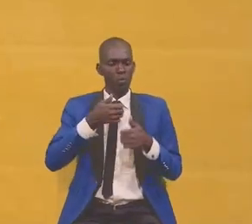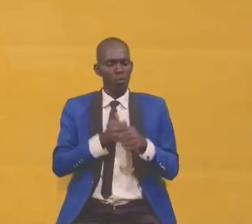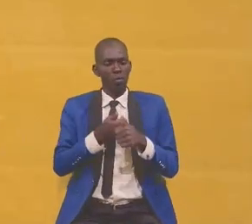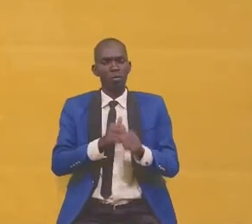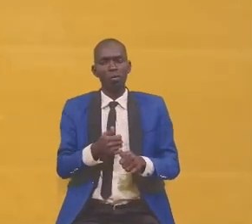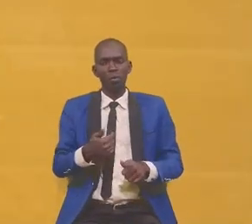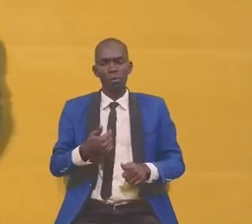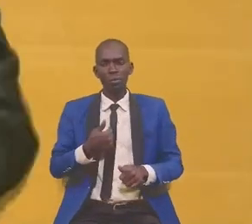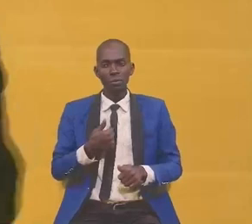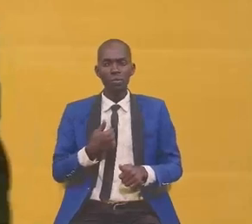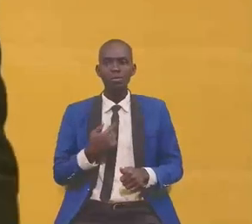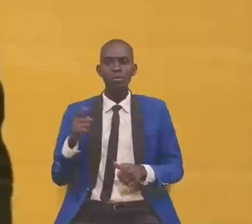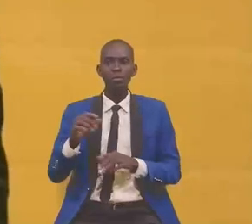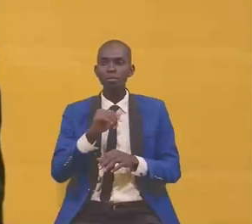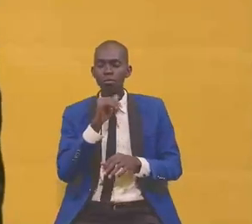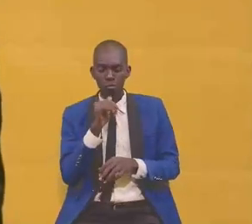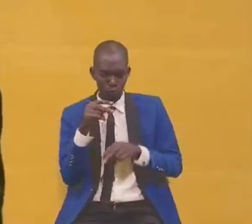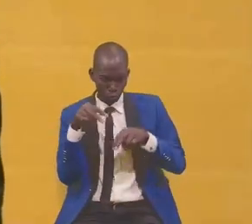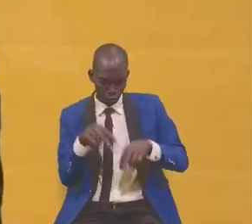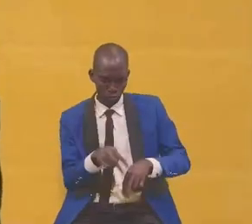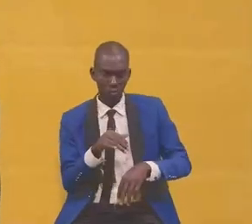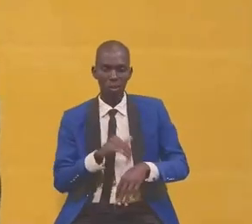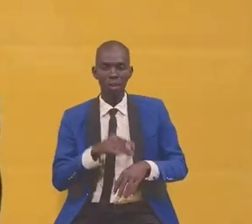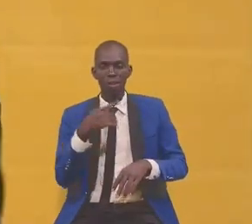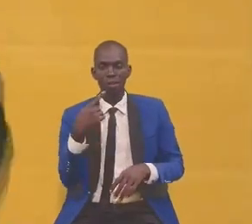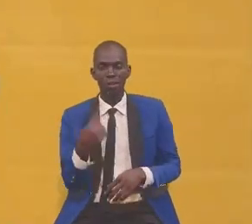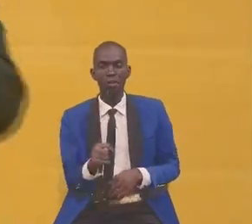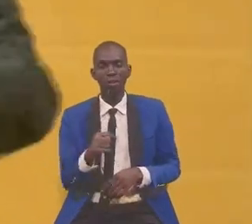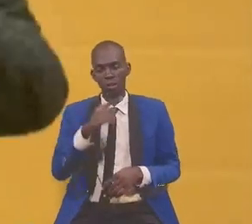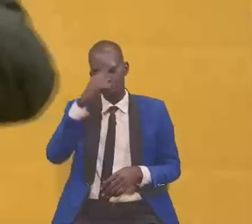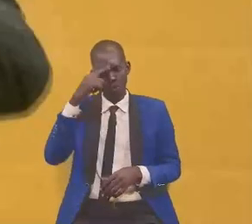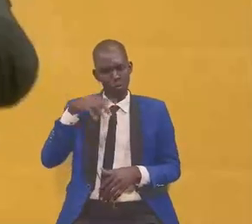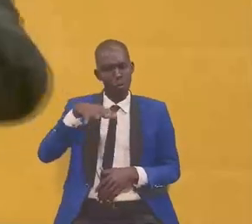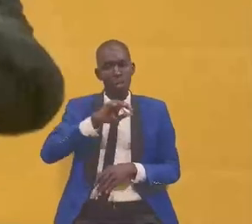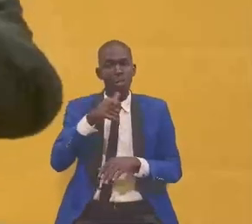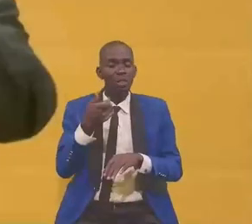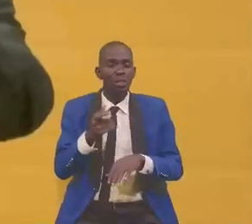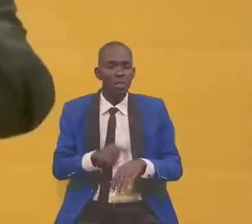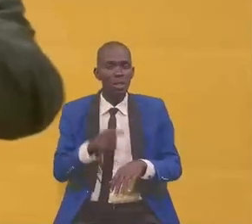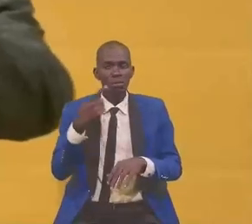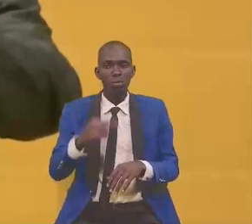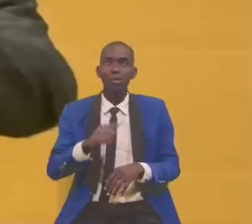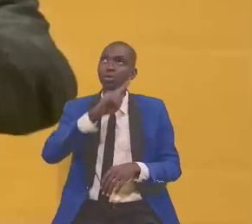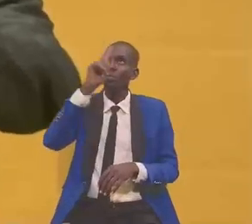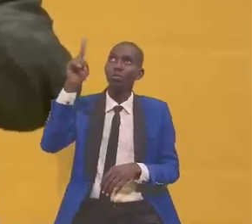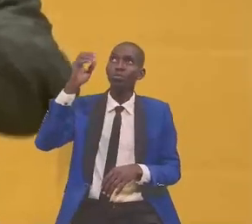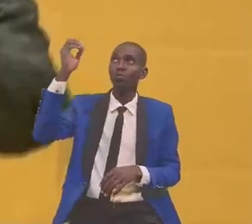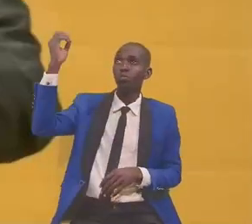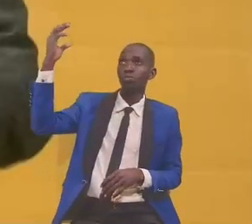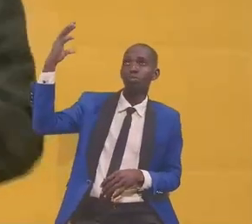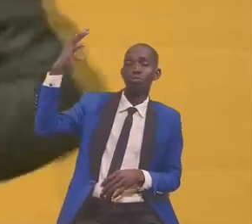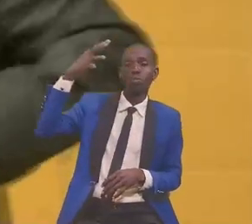l'ombre. Chaque fois que le soleil brille, et toi, tu sors. Si tu es dans ta chambre, pas d'ombre.